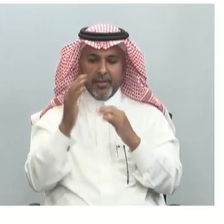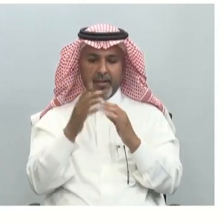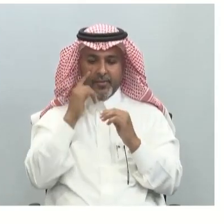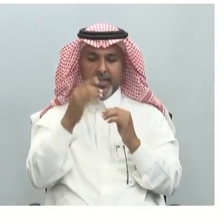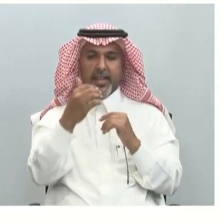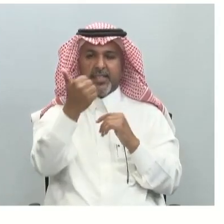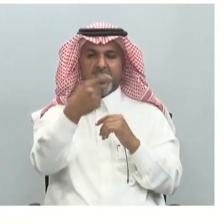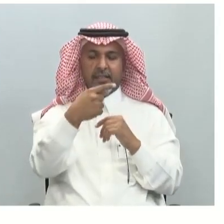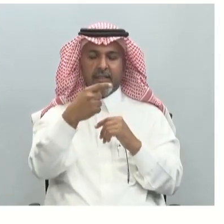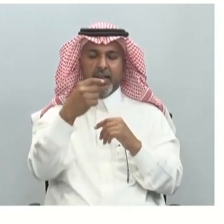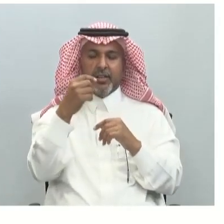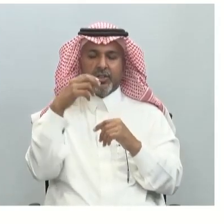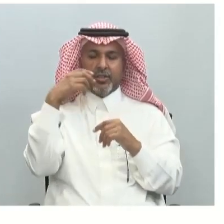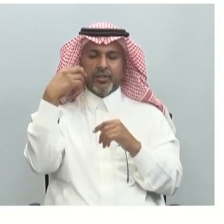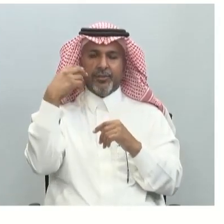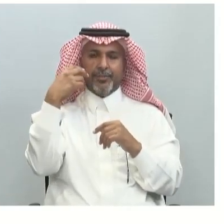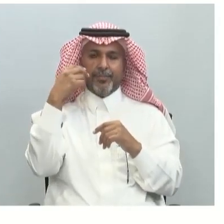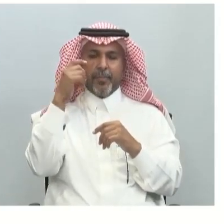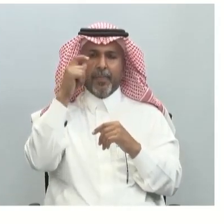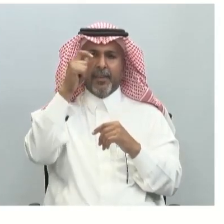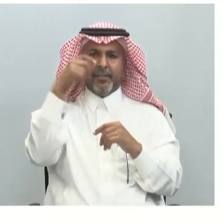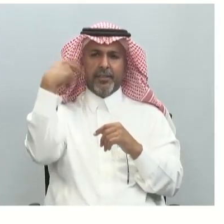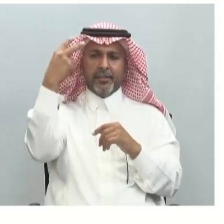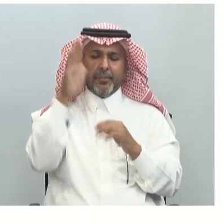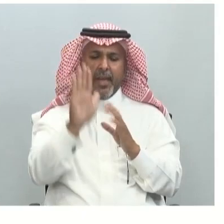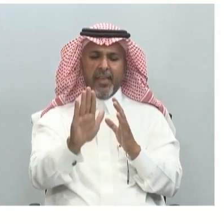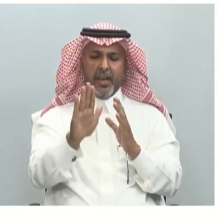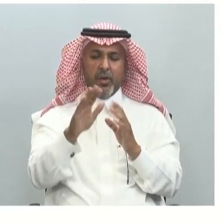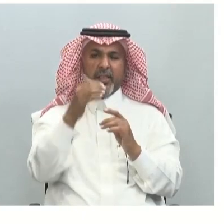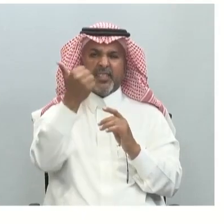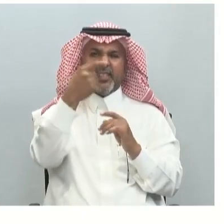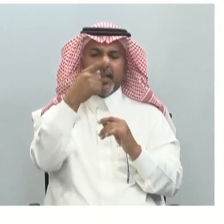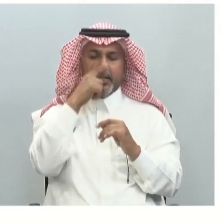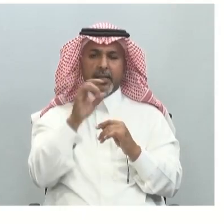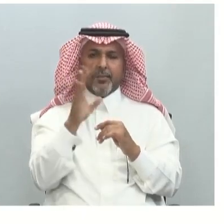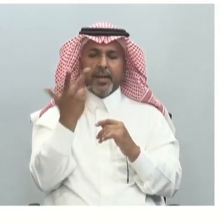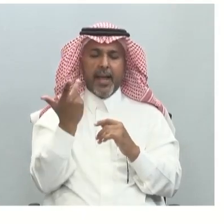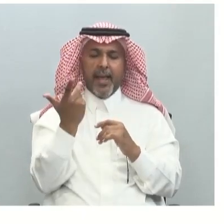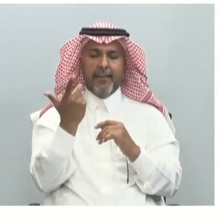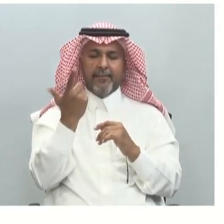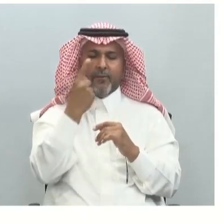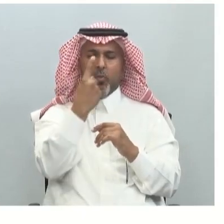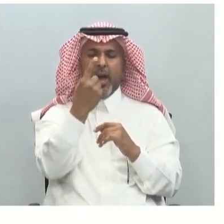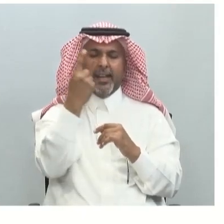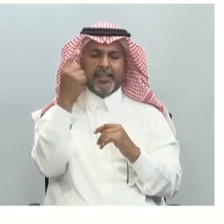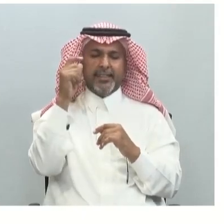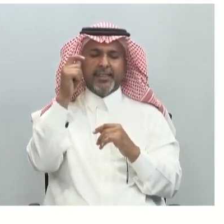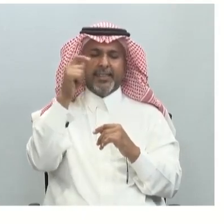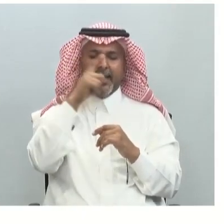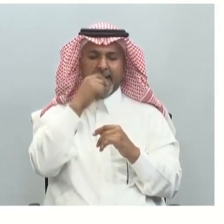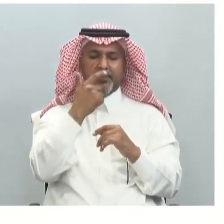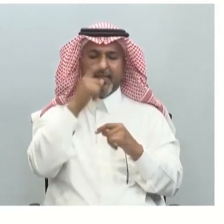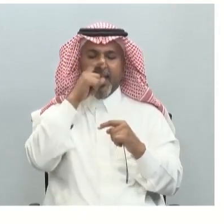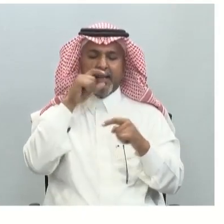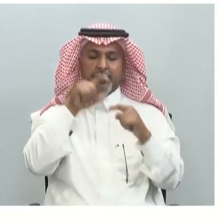حالها بالتربيع الان ما يخالف يعني الان انظر الى تي تربيع كانها اكس يعني كان المعادله عندي سته عشر اكس تساوي